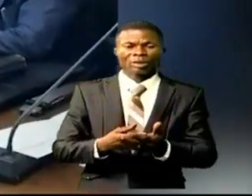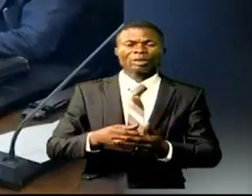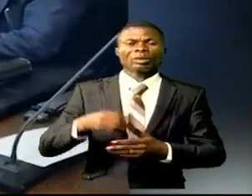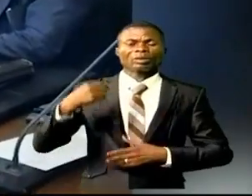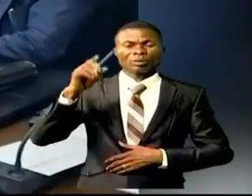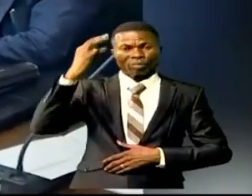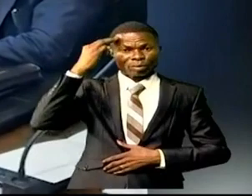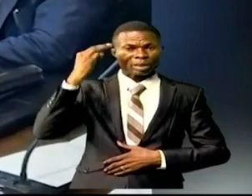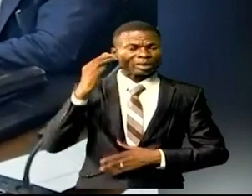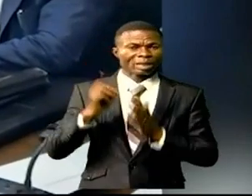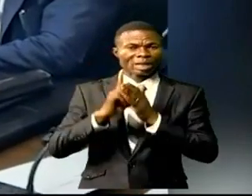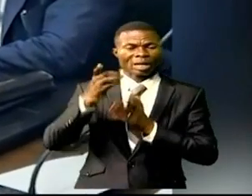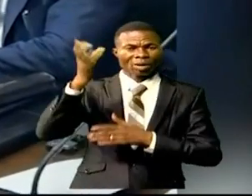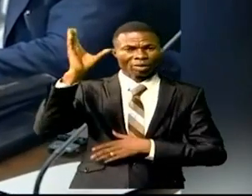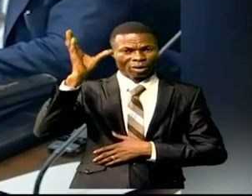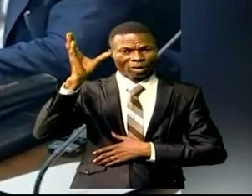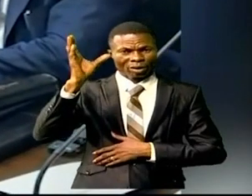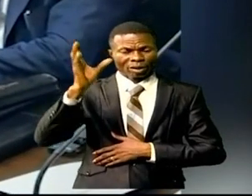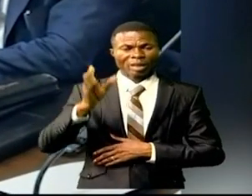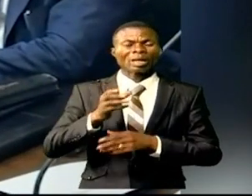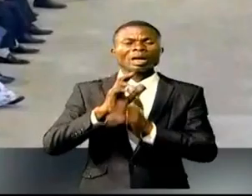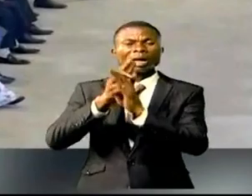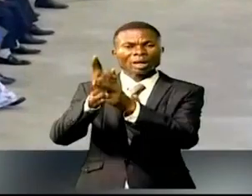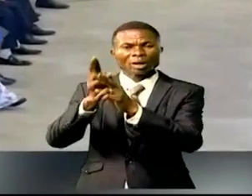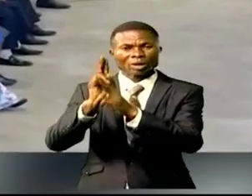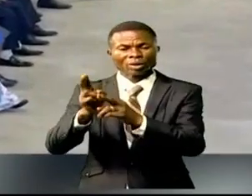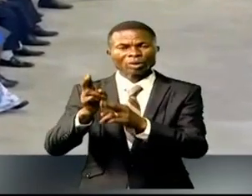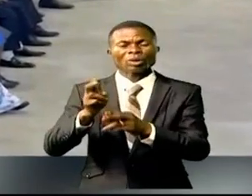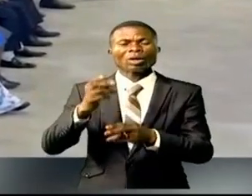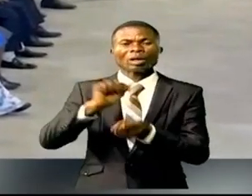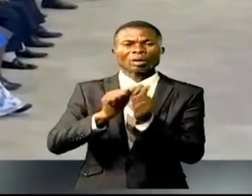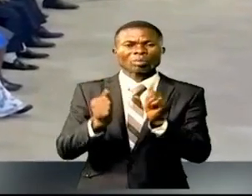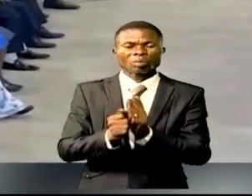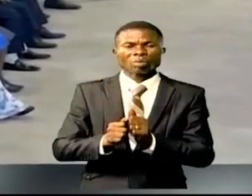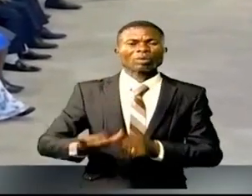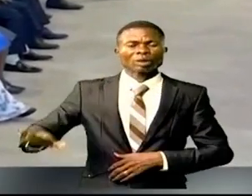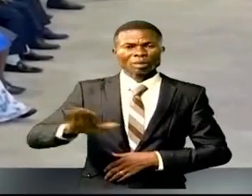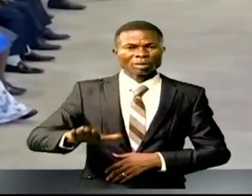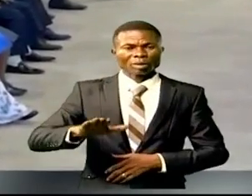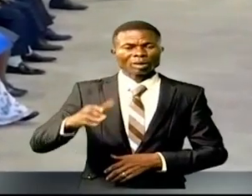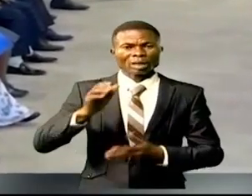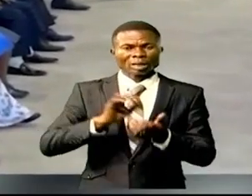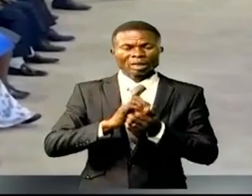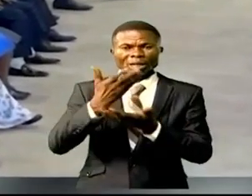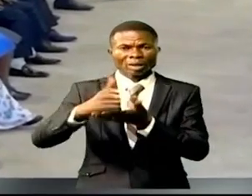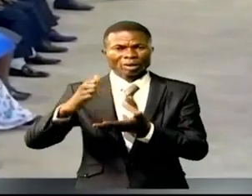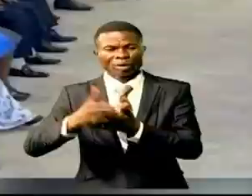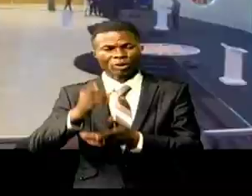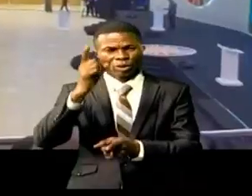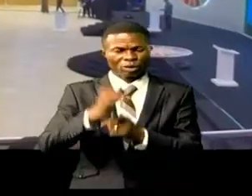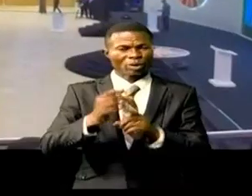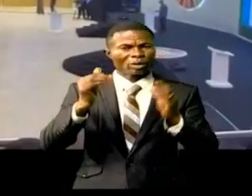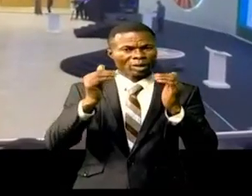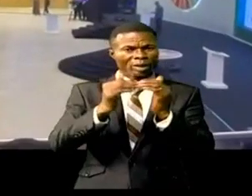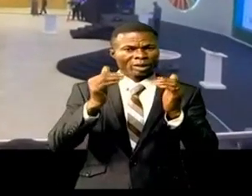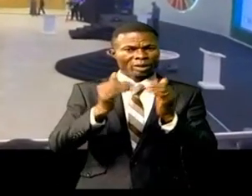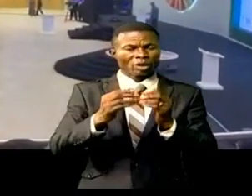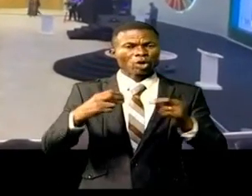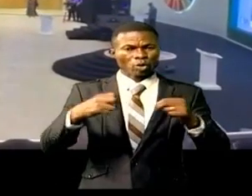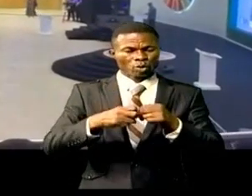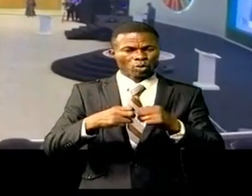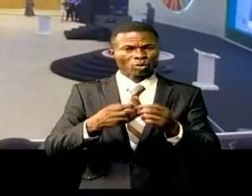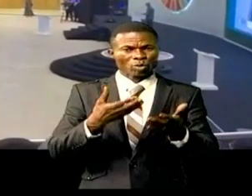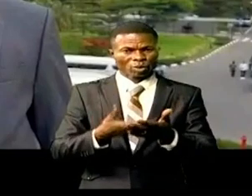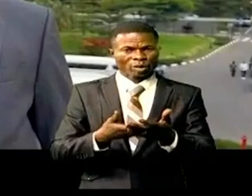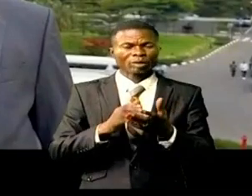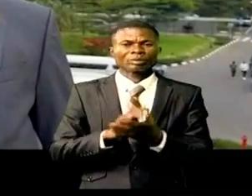du développement rural a fait un plaidoyer en faveur de son pays pour la prise en compte de la répartition juste et équitable de l'énergie. La RDC,